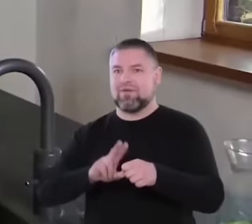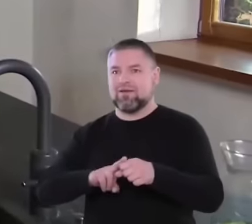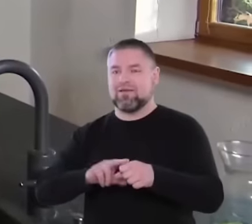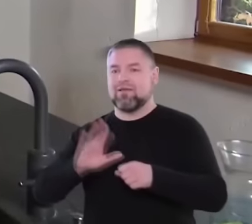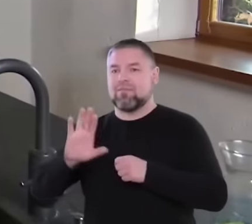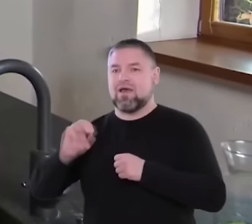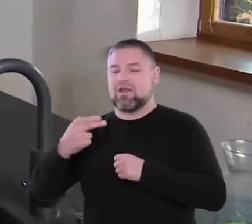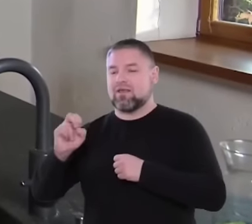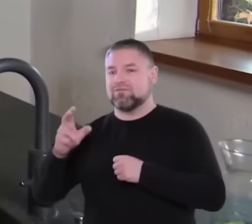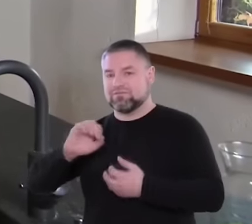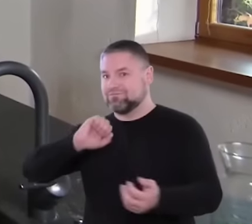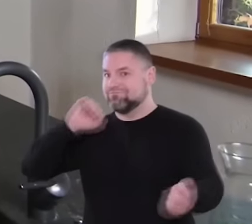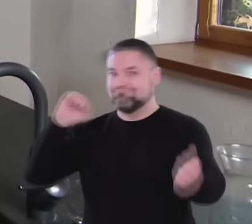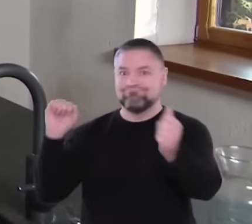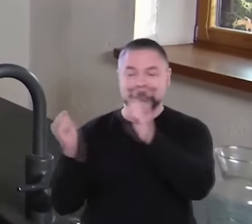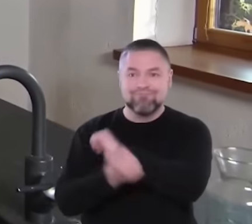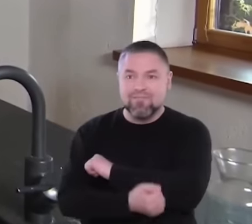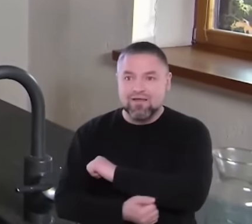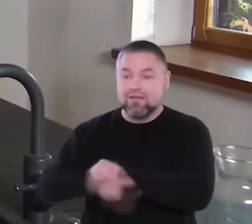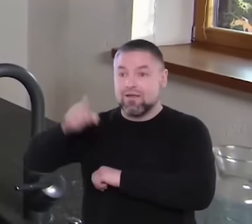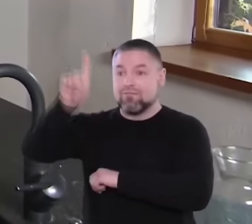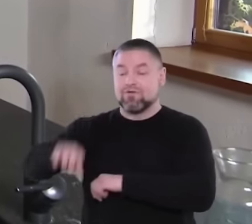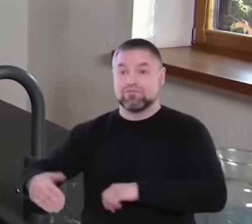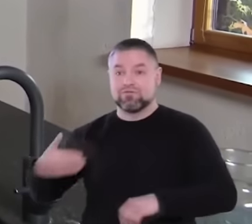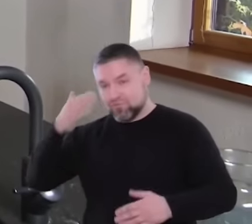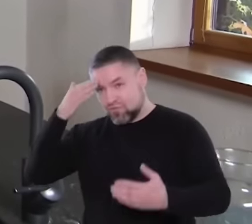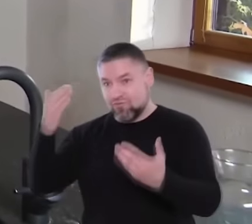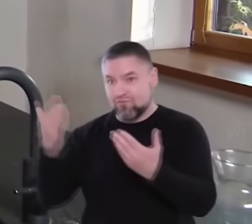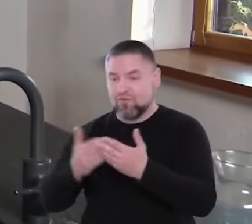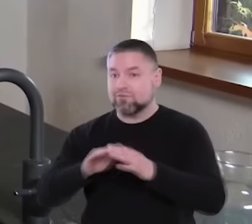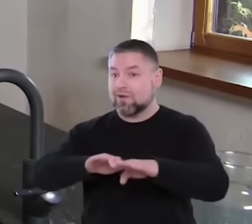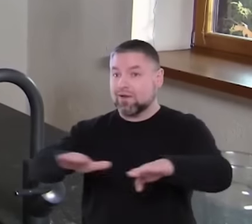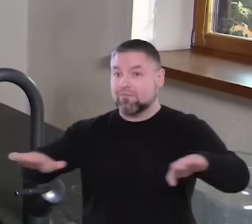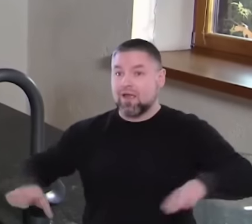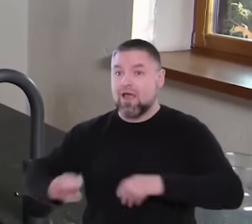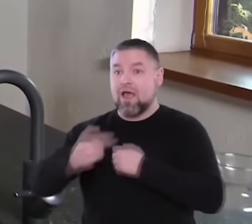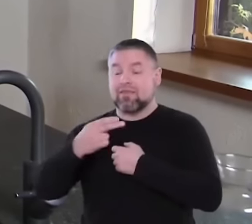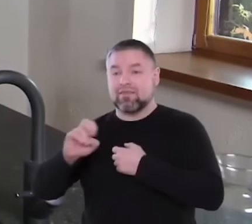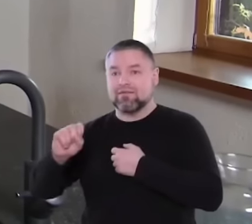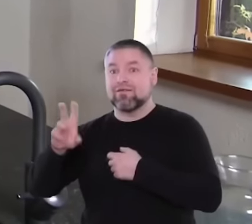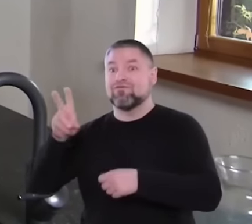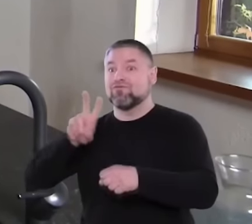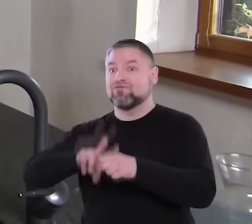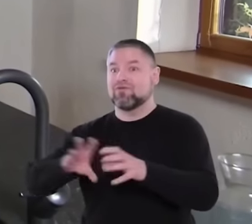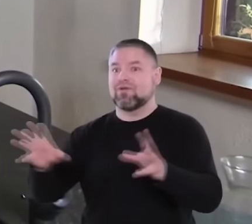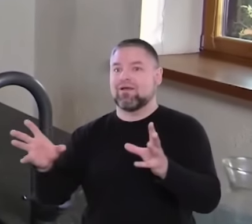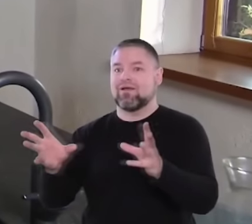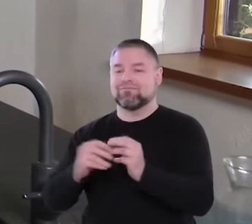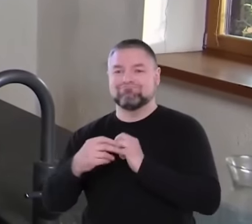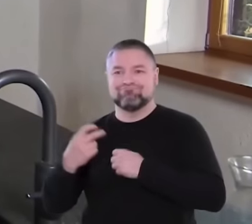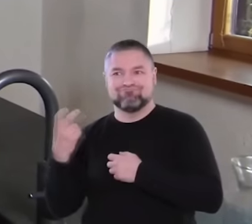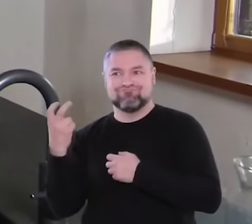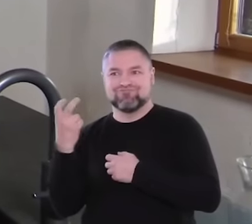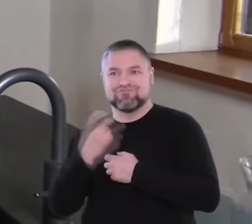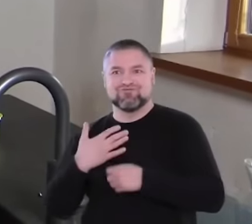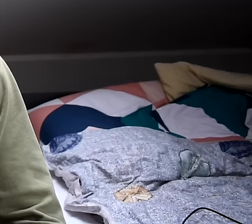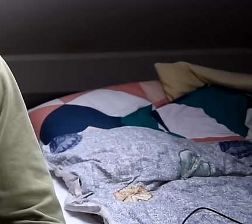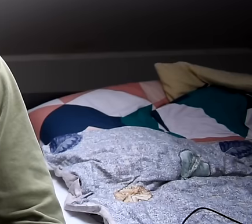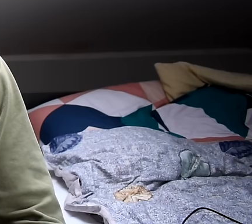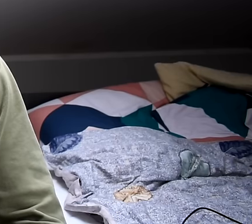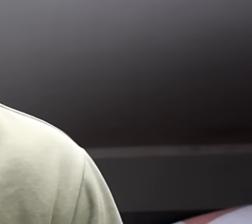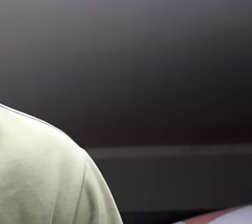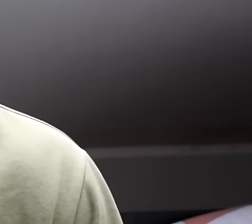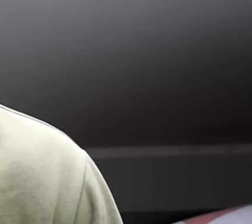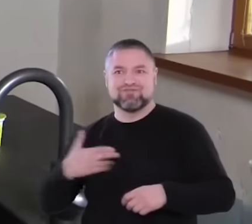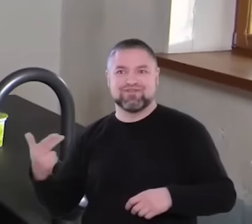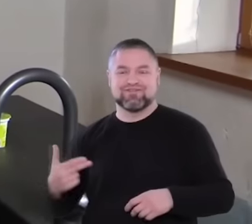Pawła Bareńskiego zmieniło się. Miesiąc temu poznał na basenie Anitę, z którą właśnie spędził atrakcyjny weekend. Co